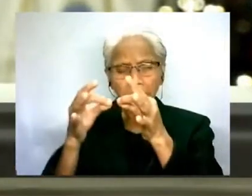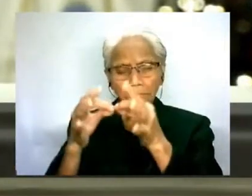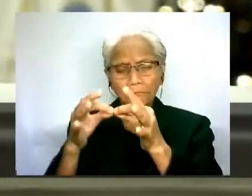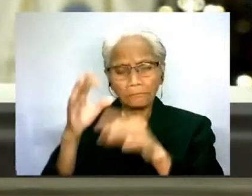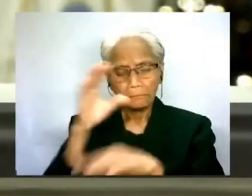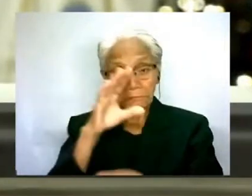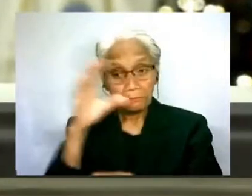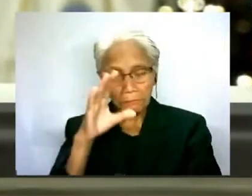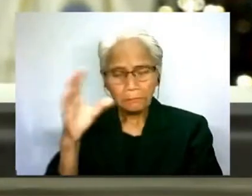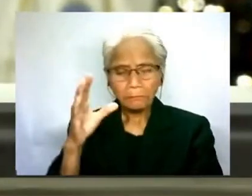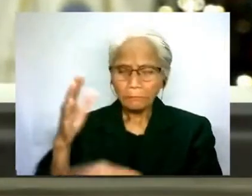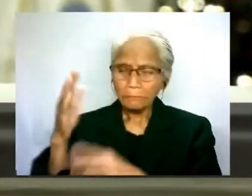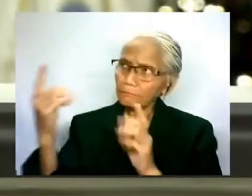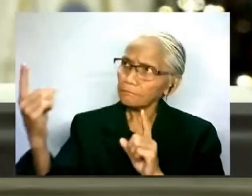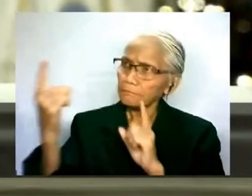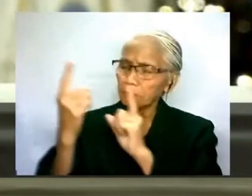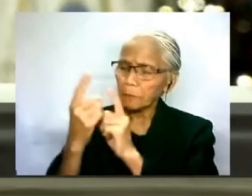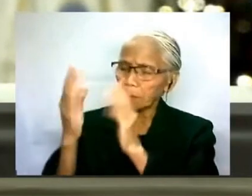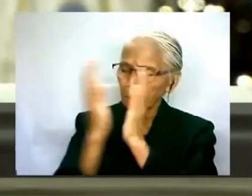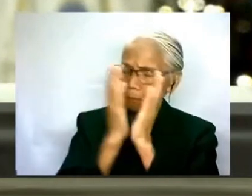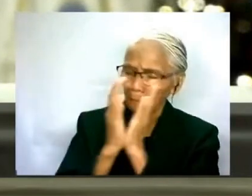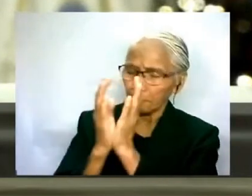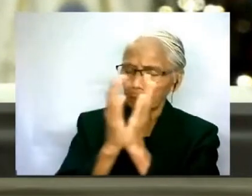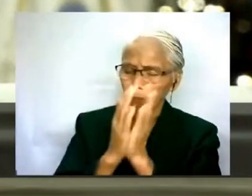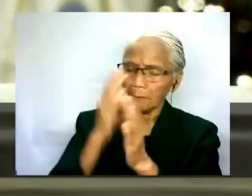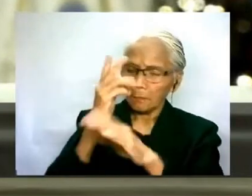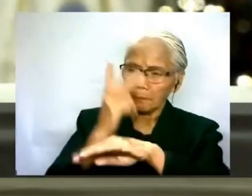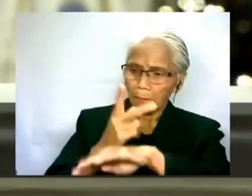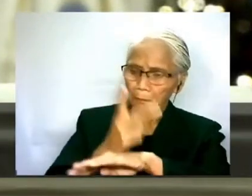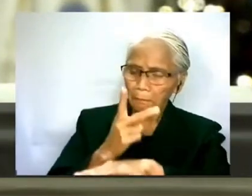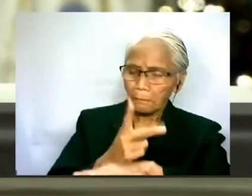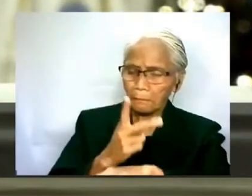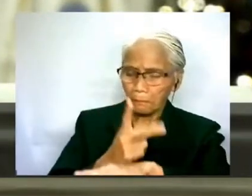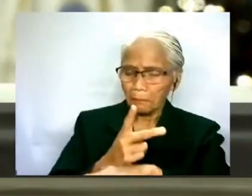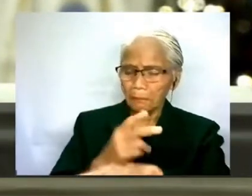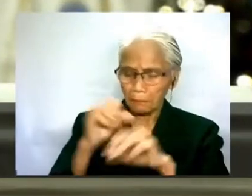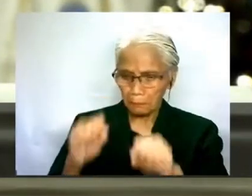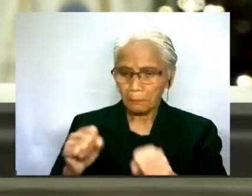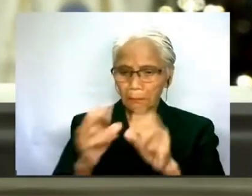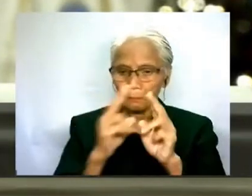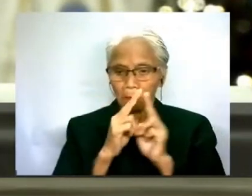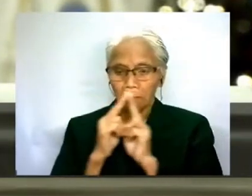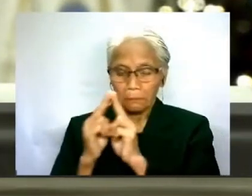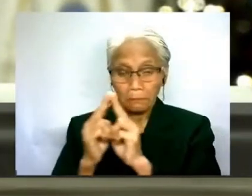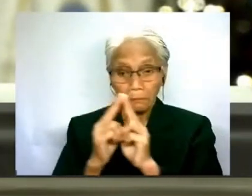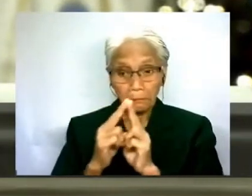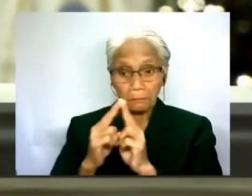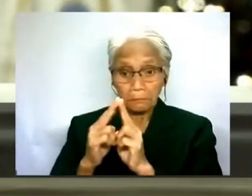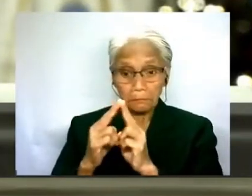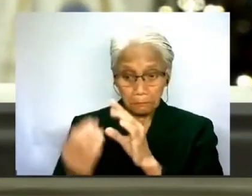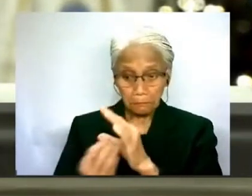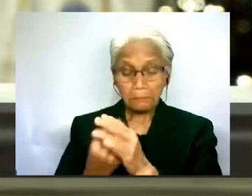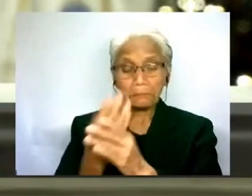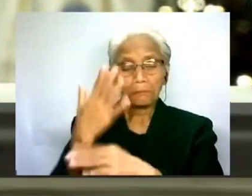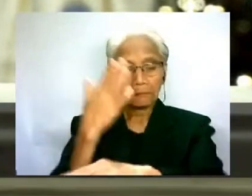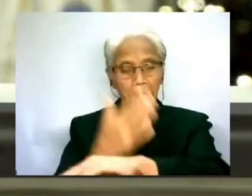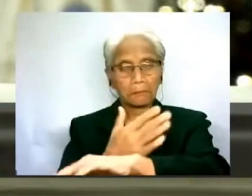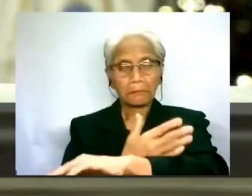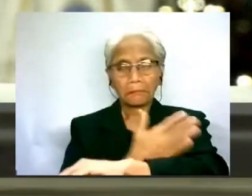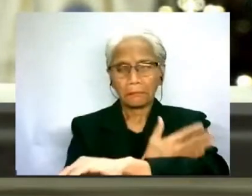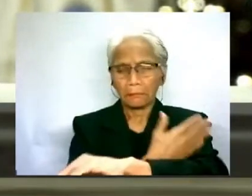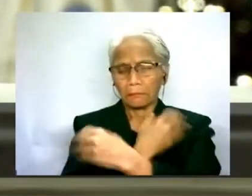sa aming pamayanan at parokya upang sama-sama kaming lumago sa pag-ibig sa Diyos at